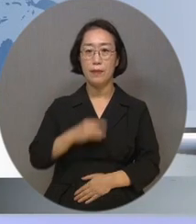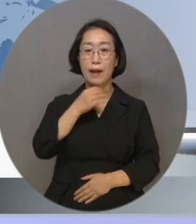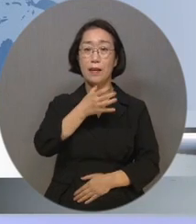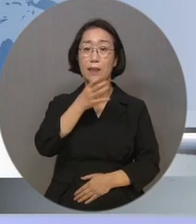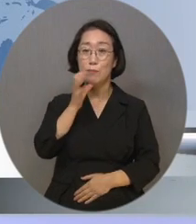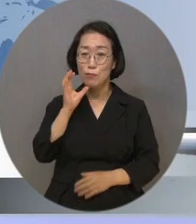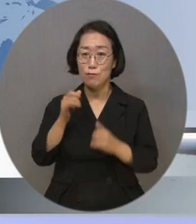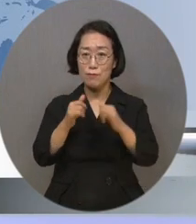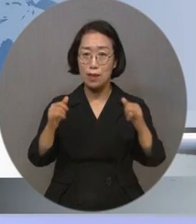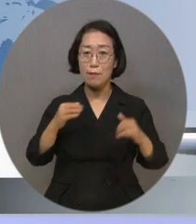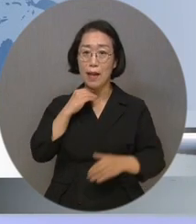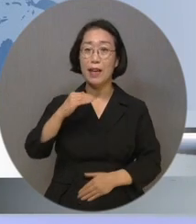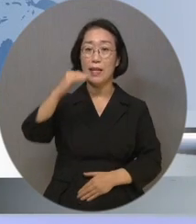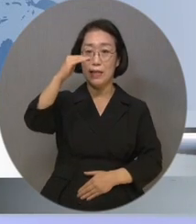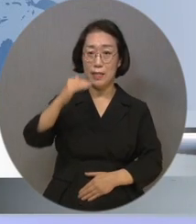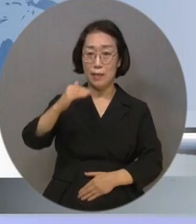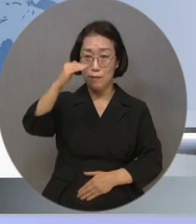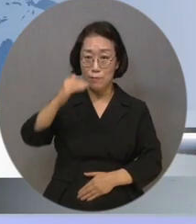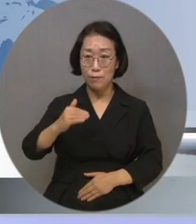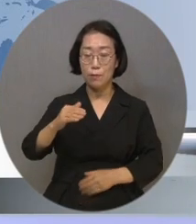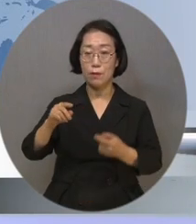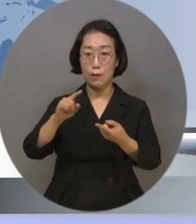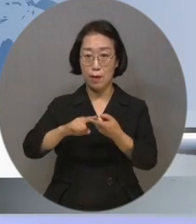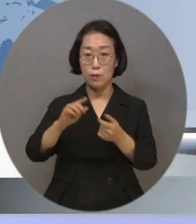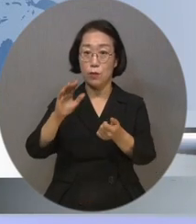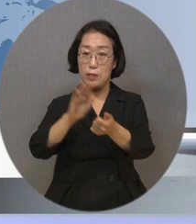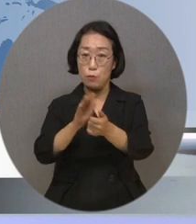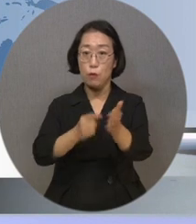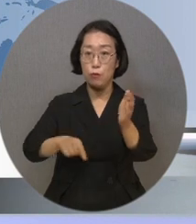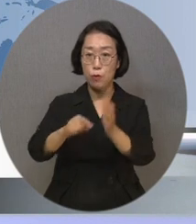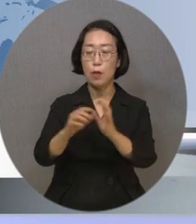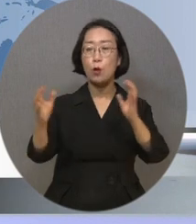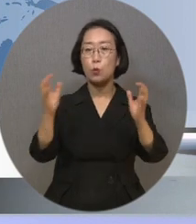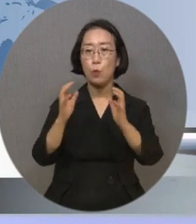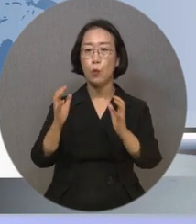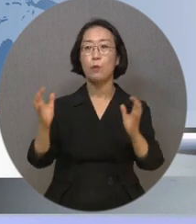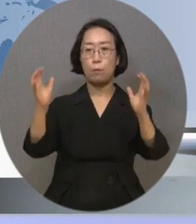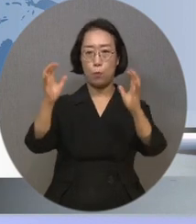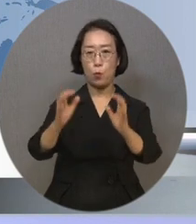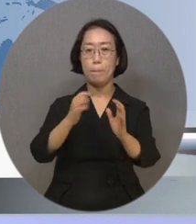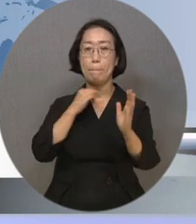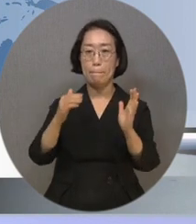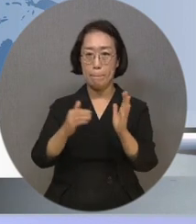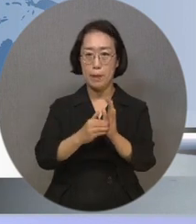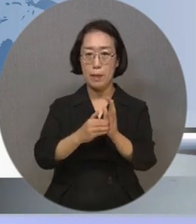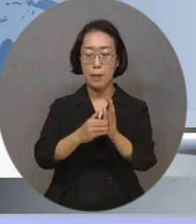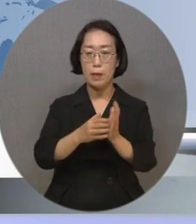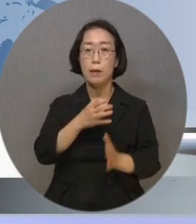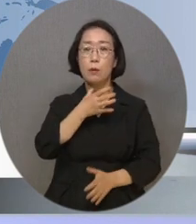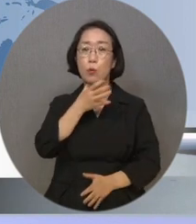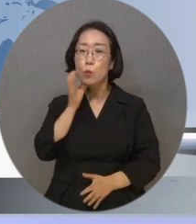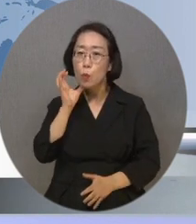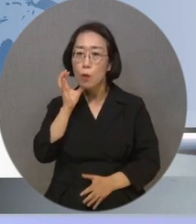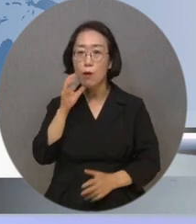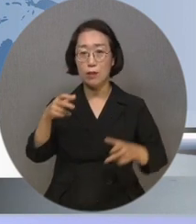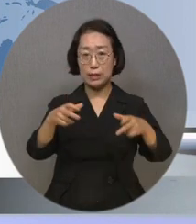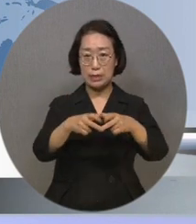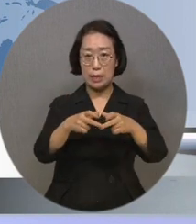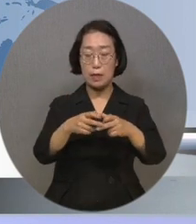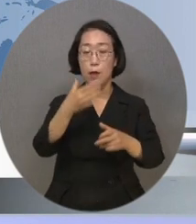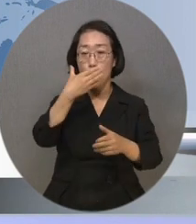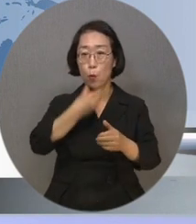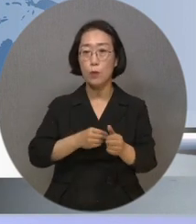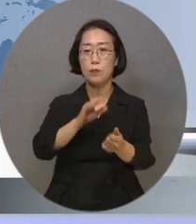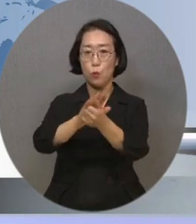고령장애인을 위한 연령 기준의 필요성과 지원 방안 마련을 위한 토론회가 열렸습니다. 고령장애인의 복지 사각지대 해소를